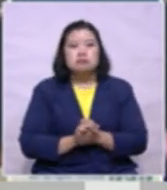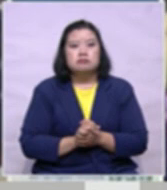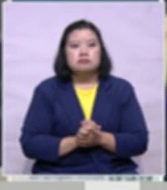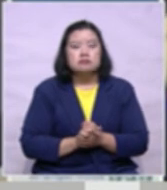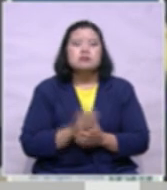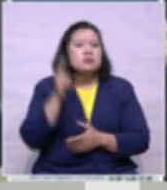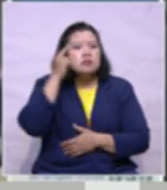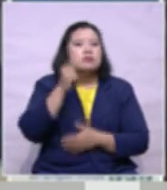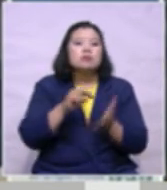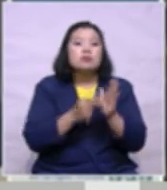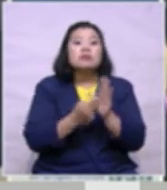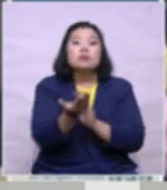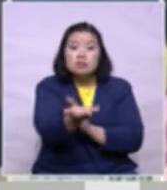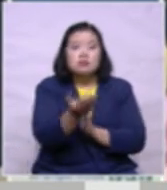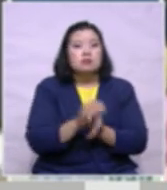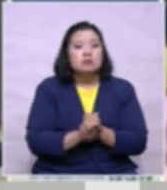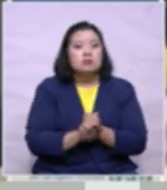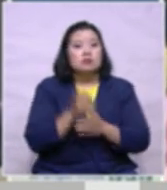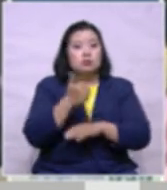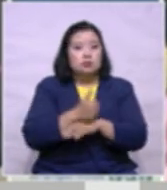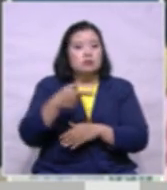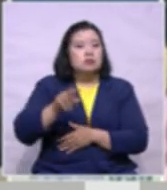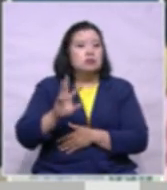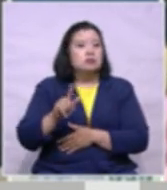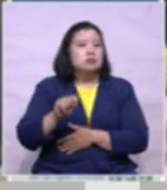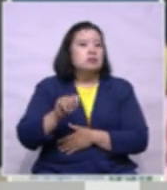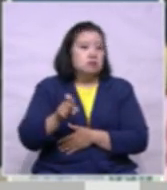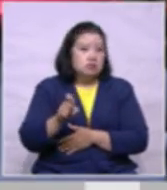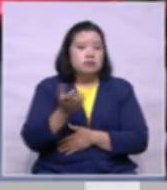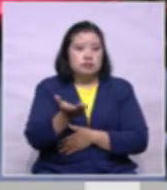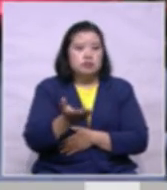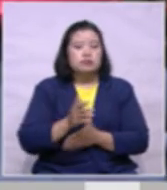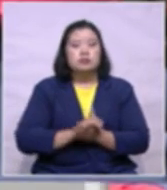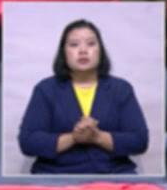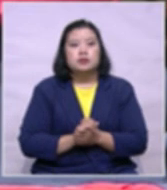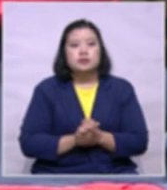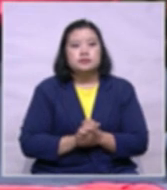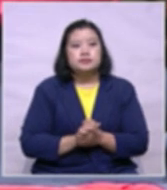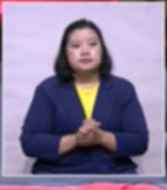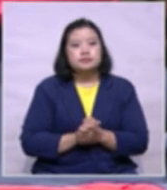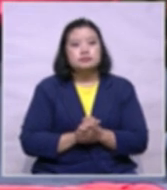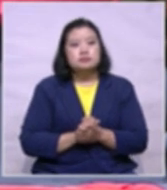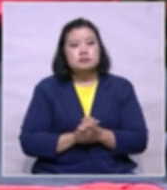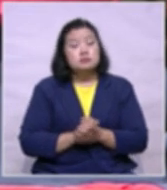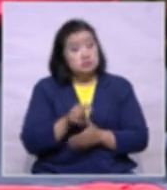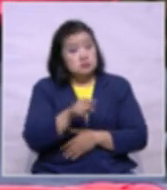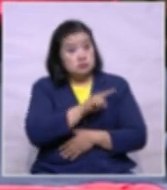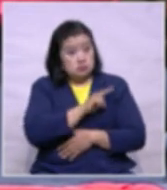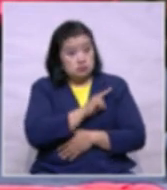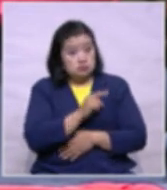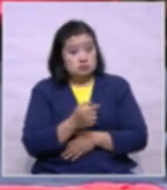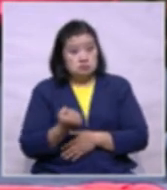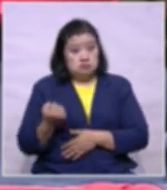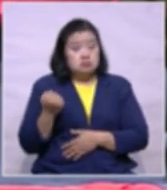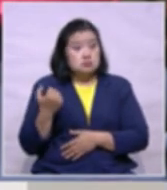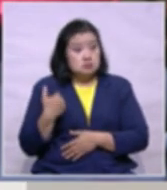คุณวันนอนะครับเมื่อวานนี้นะครับหัวหน้าพรรคประชาชาติคร ับท่านมีอำนาจท่านพูด